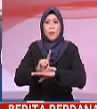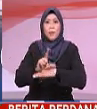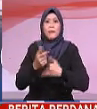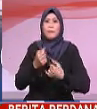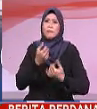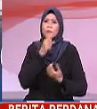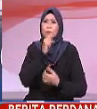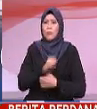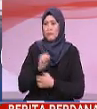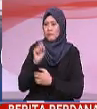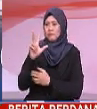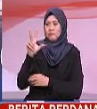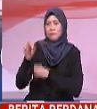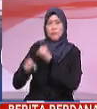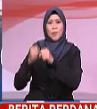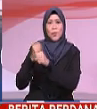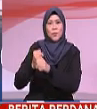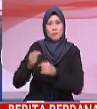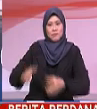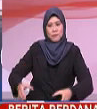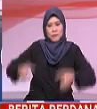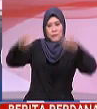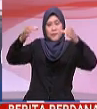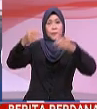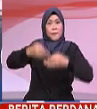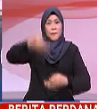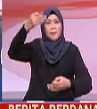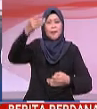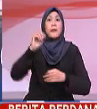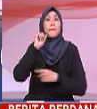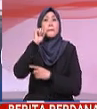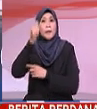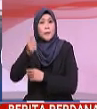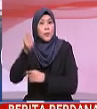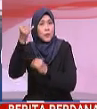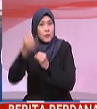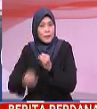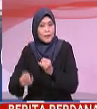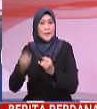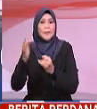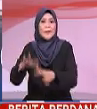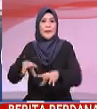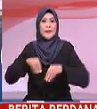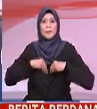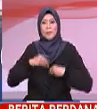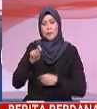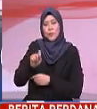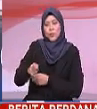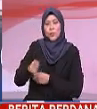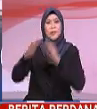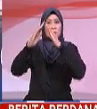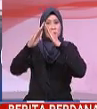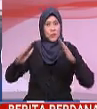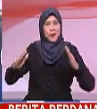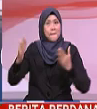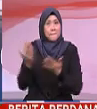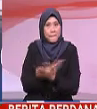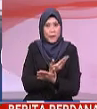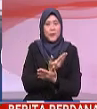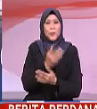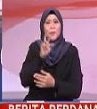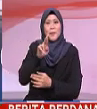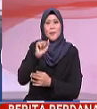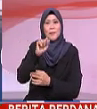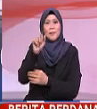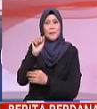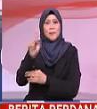lebih 30 tahun. Esok kesemuanya bakal berakhir apabila mereka akan menerima kunci unit kediaman Razak Mas 2 yang